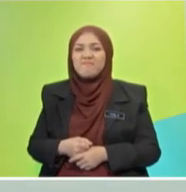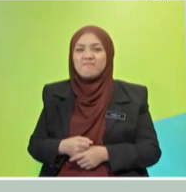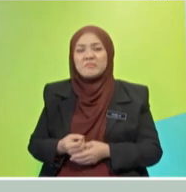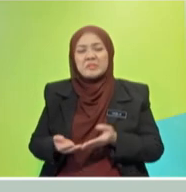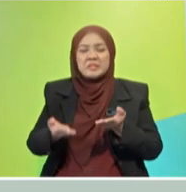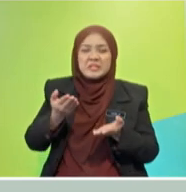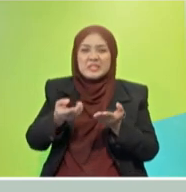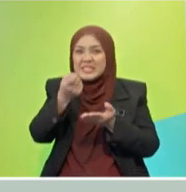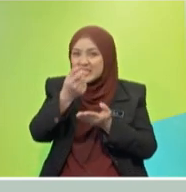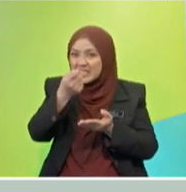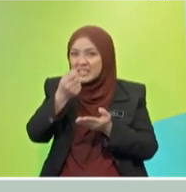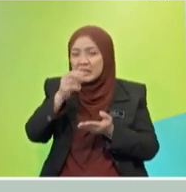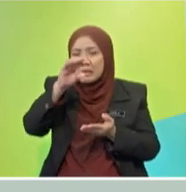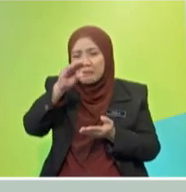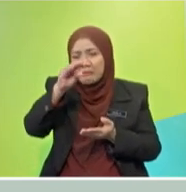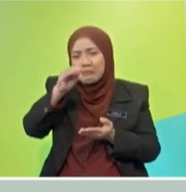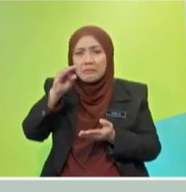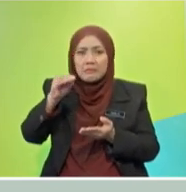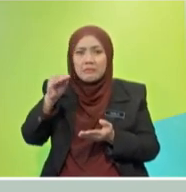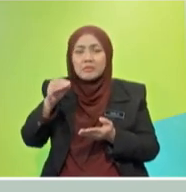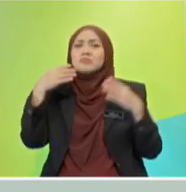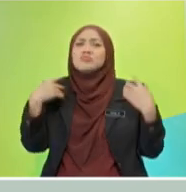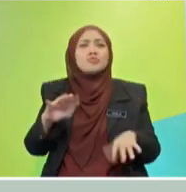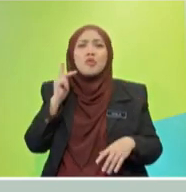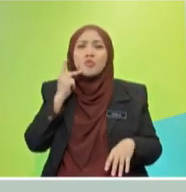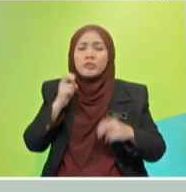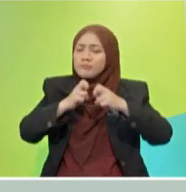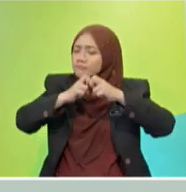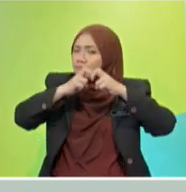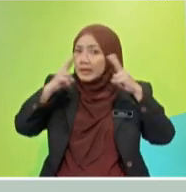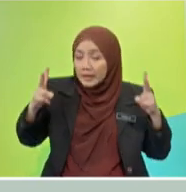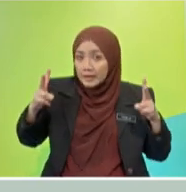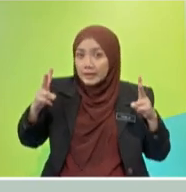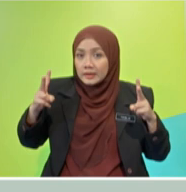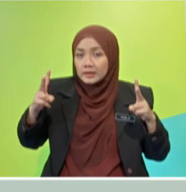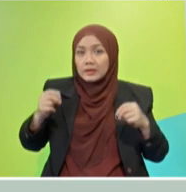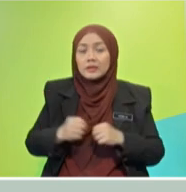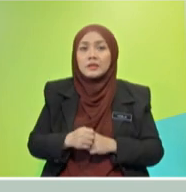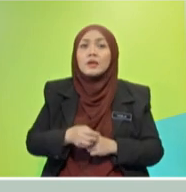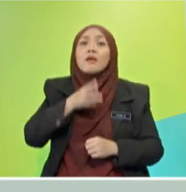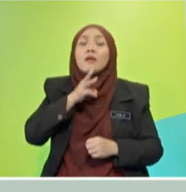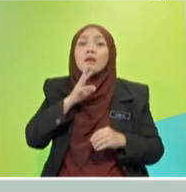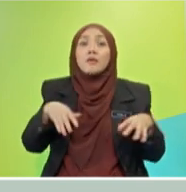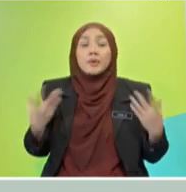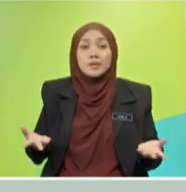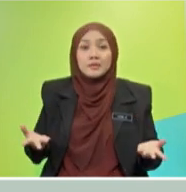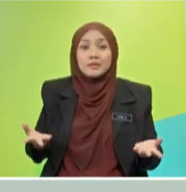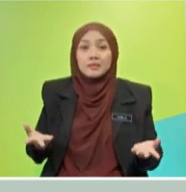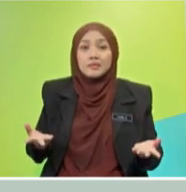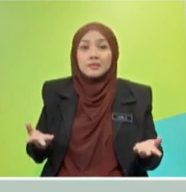pernah makan kalau Ustaz kuning baca ini Oke nomor 3 jus macam mana